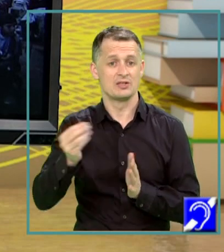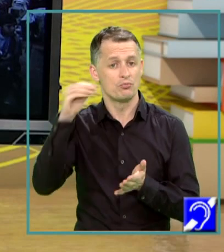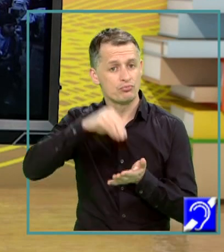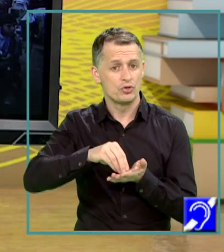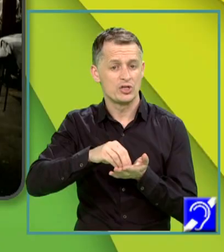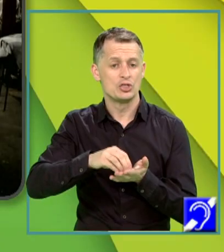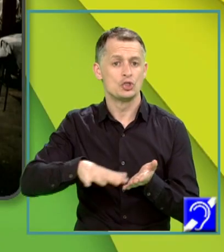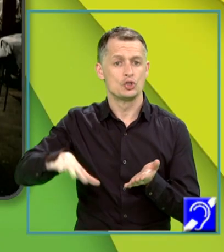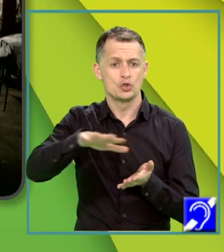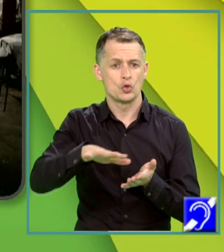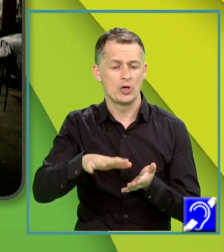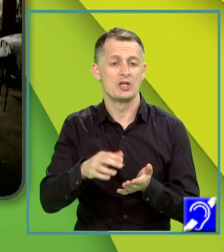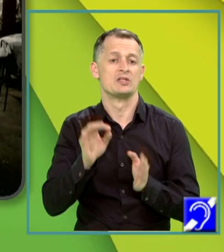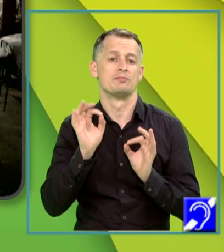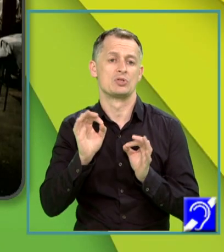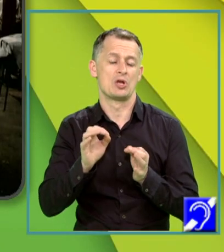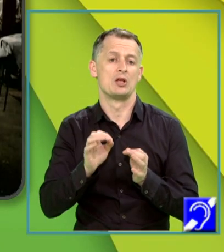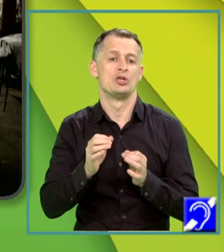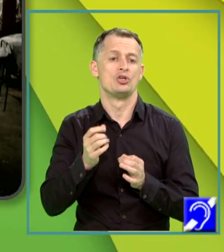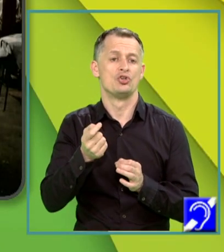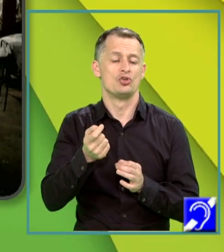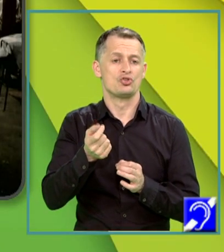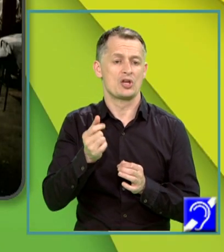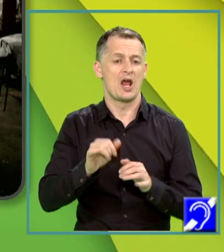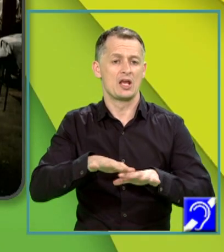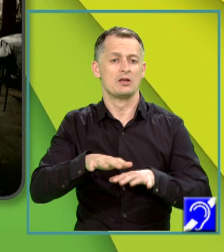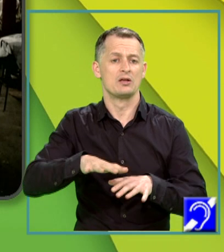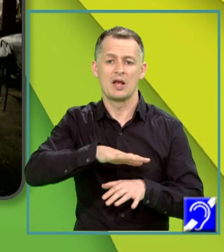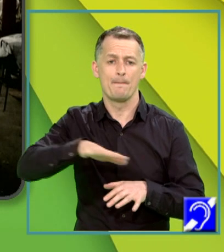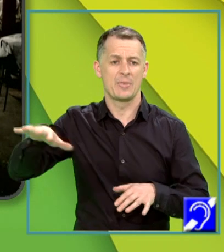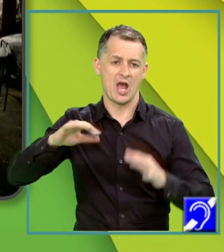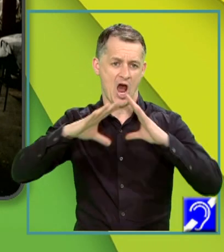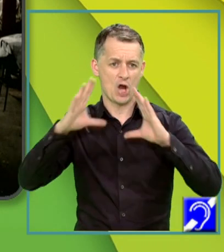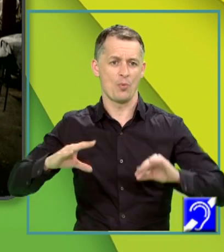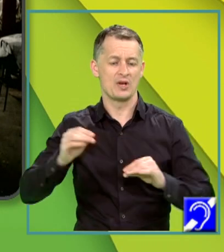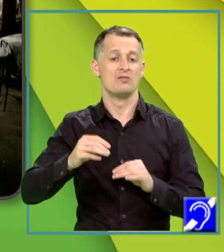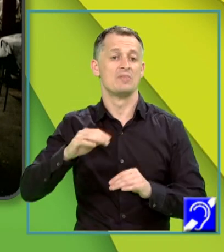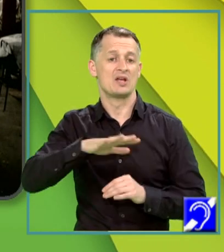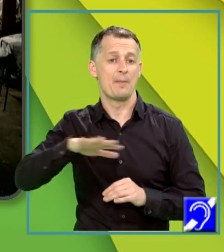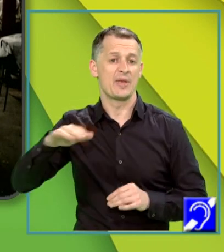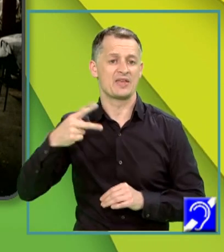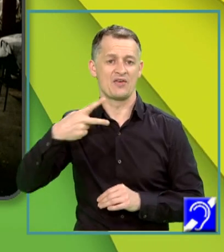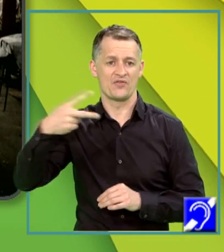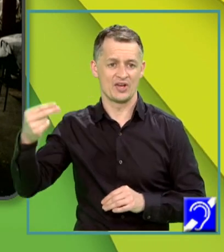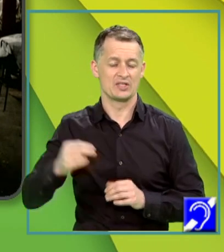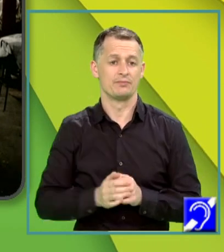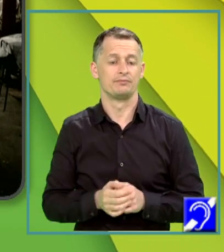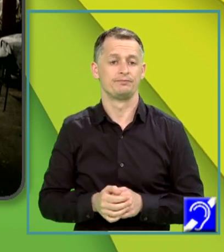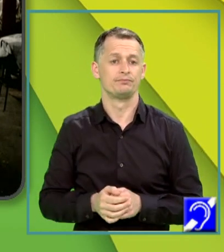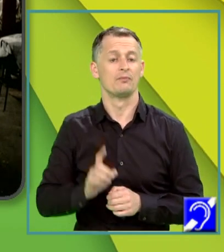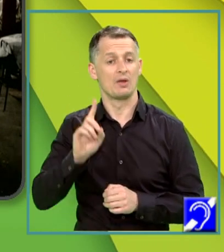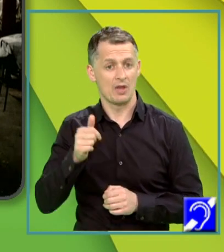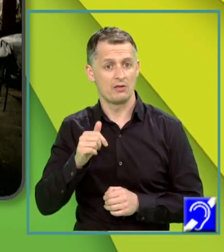extinse a cereale în special în regiunile de câmpie precum Câmpia bună Câmpia de Vest însă având în vedere